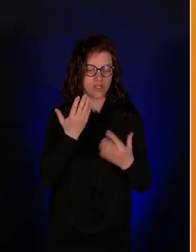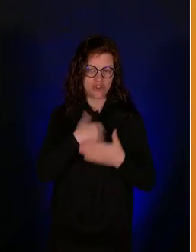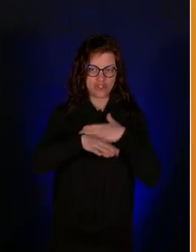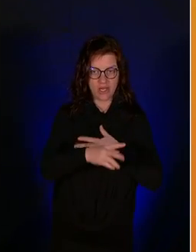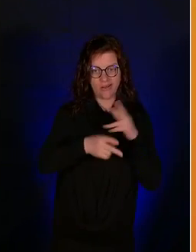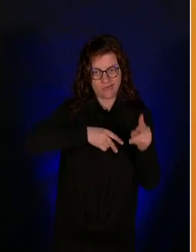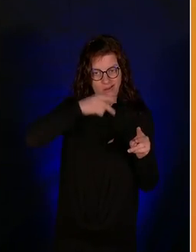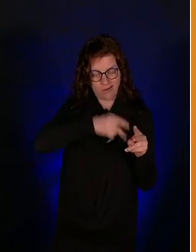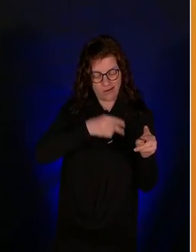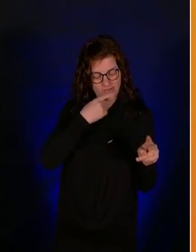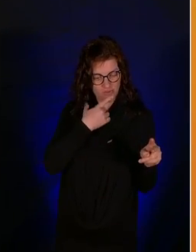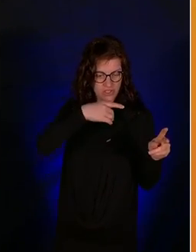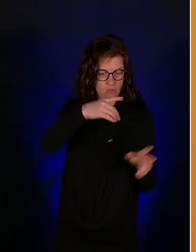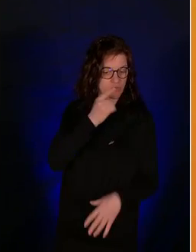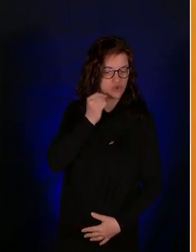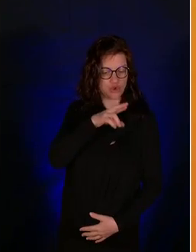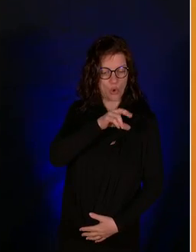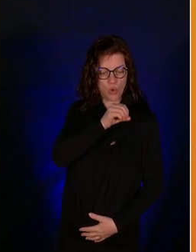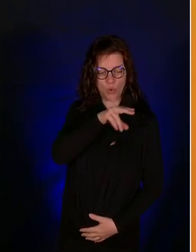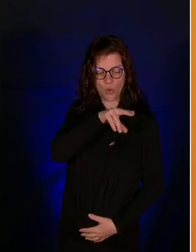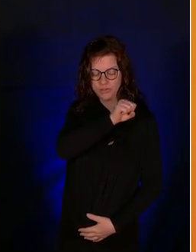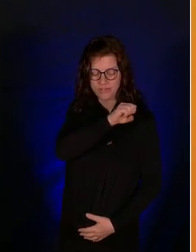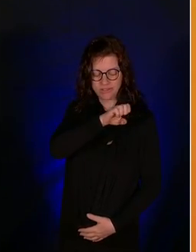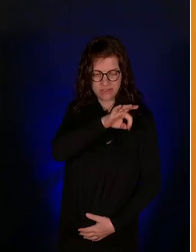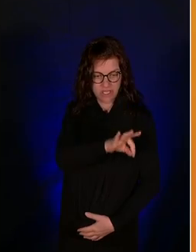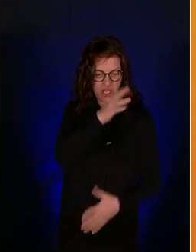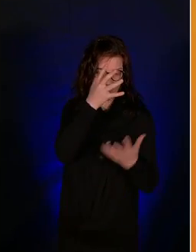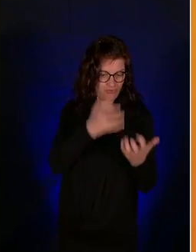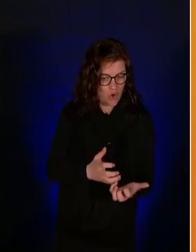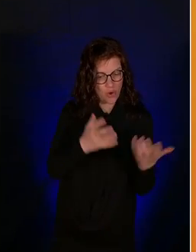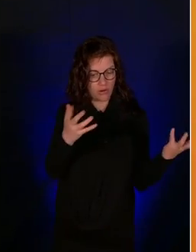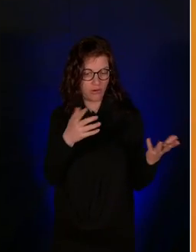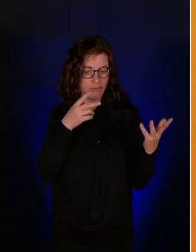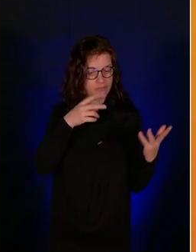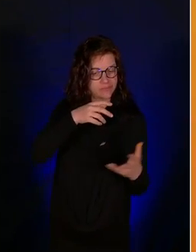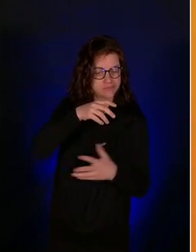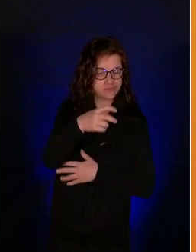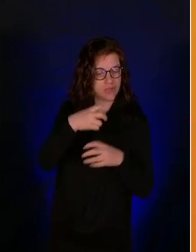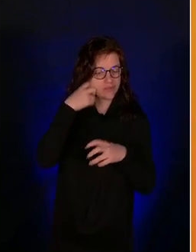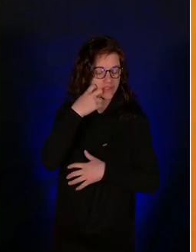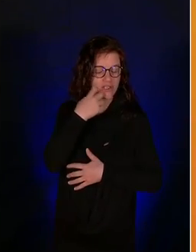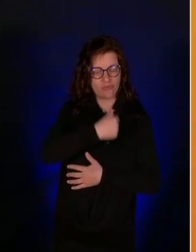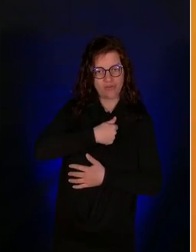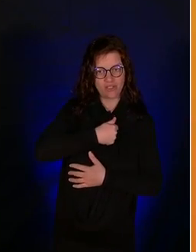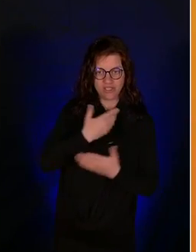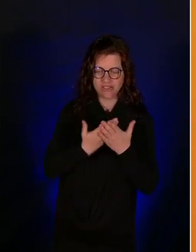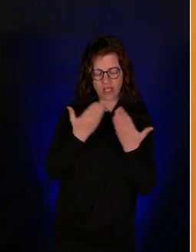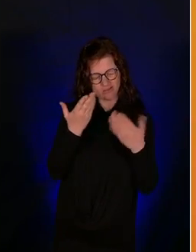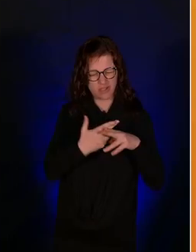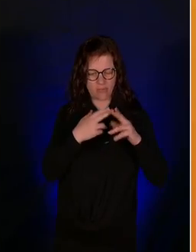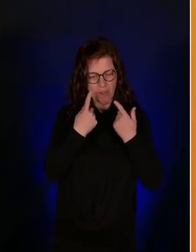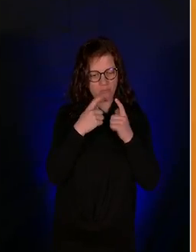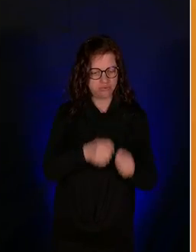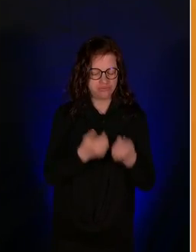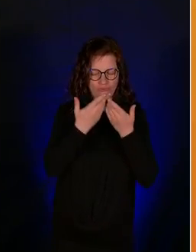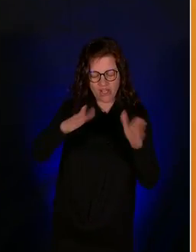Rousset, le président de région, veut privatiser les SNCF, mais il appelle ça ouverture à la concurrence. Il avait prévu